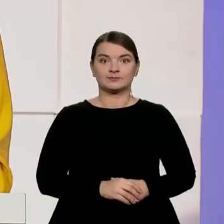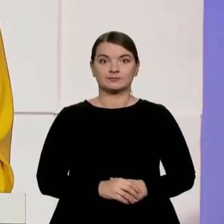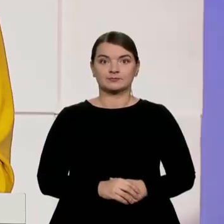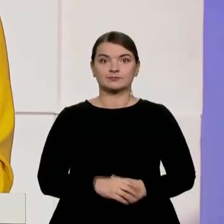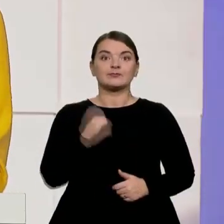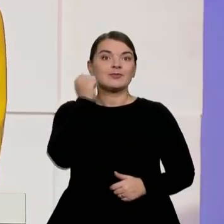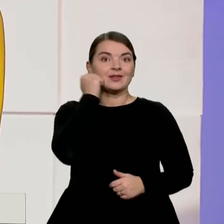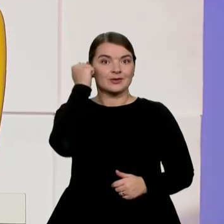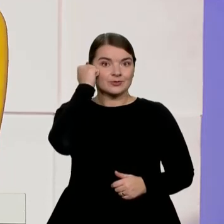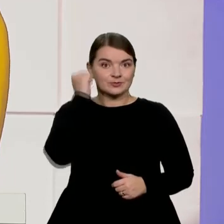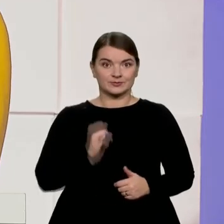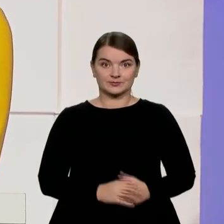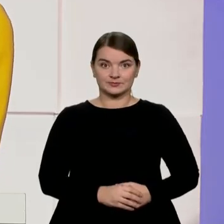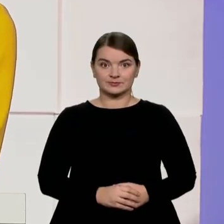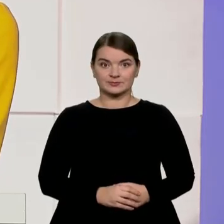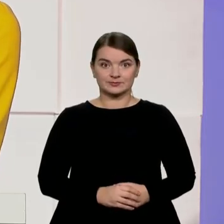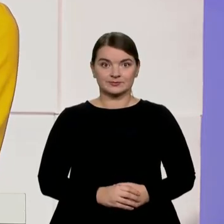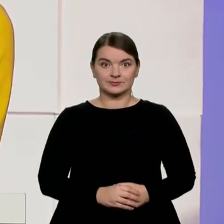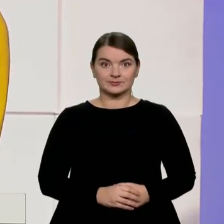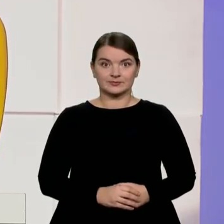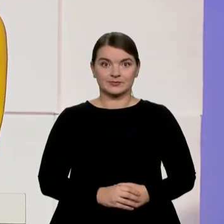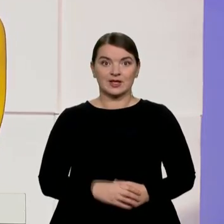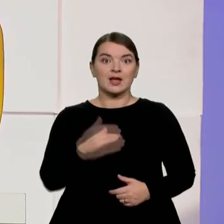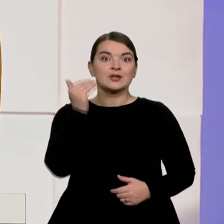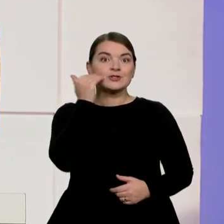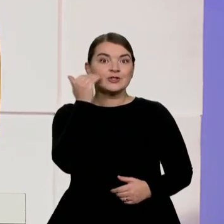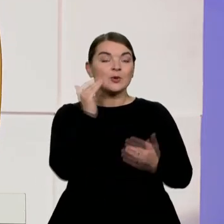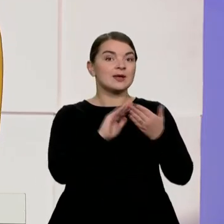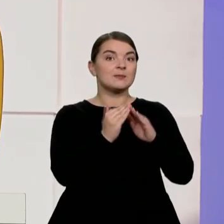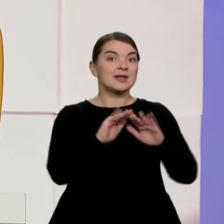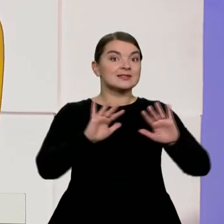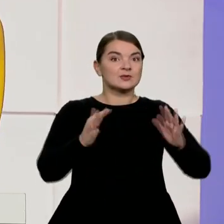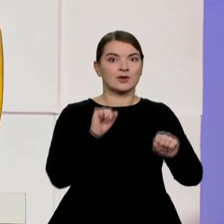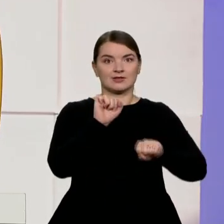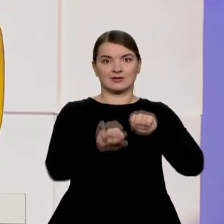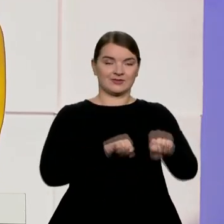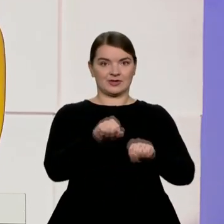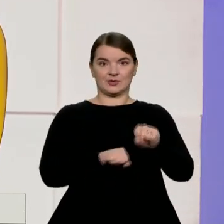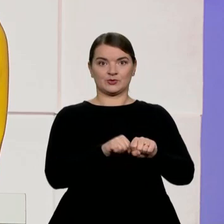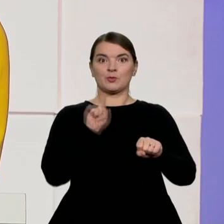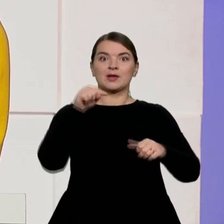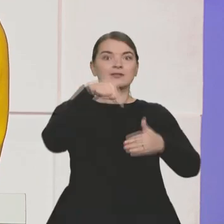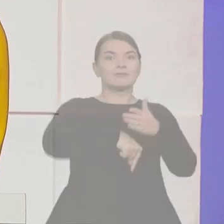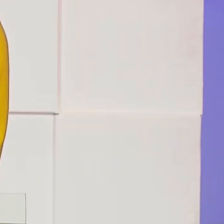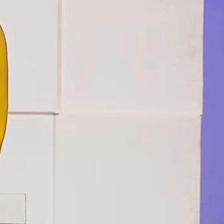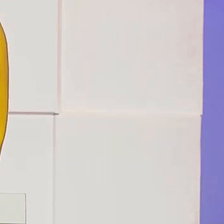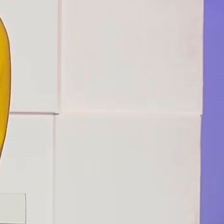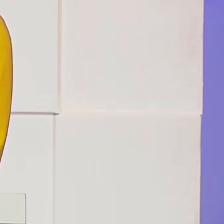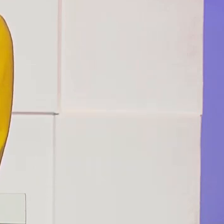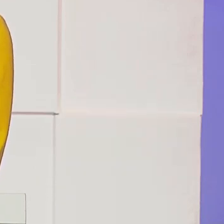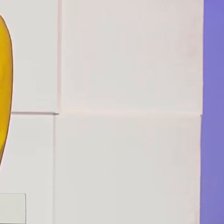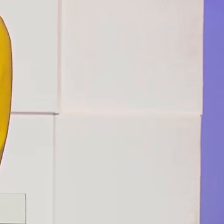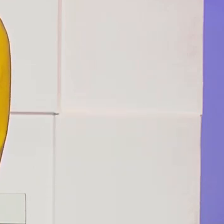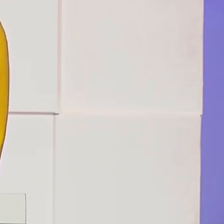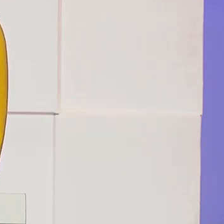Dėkui. Pajame Džedovai, Šiauliai yra dviračių miestas, tačiau su infrastruktūra nėra labai gerai trūksta tų pačių